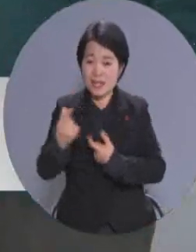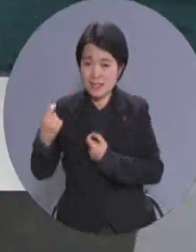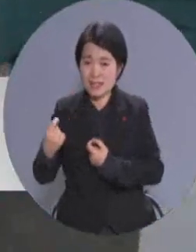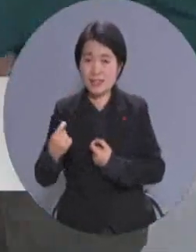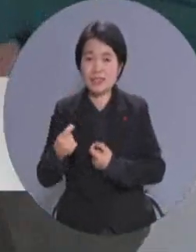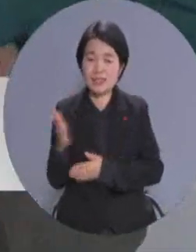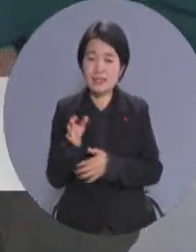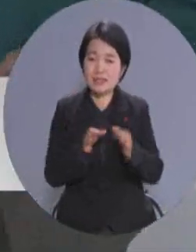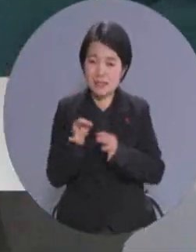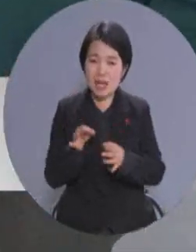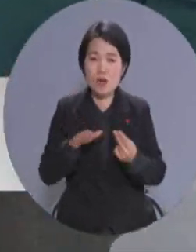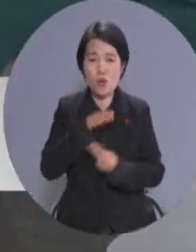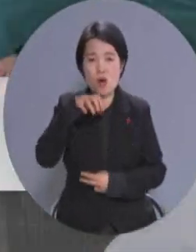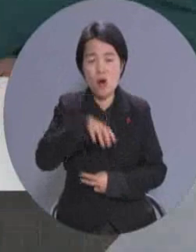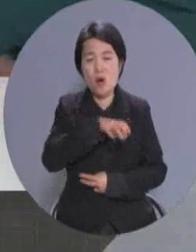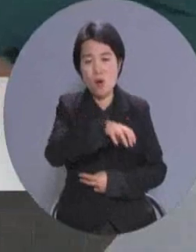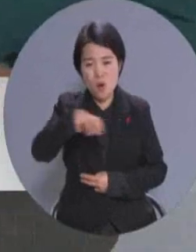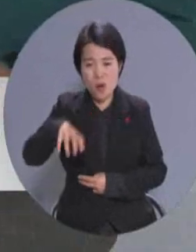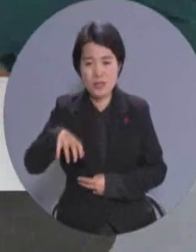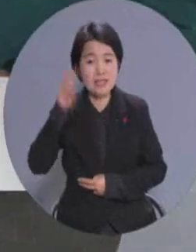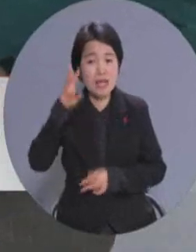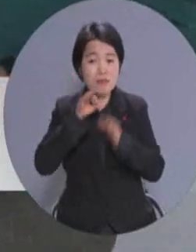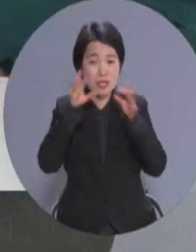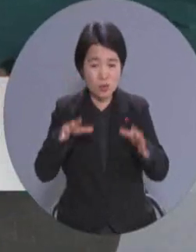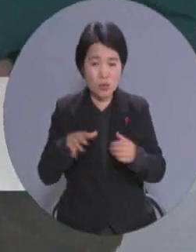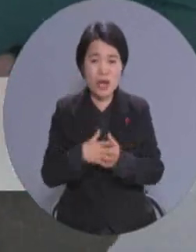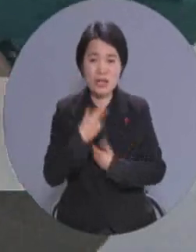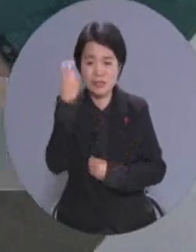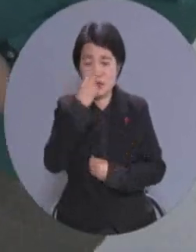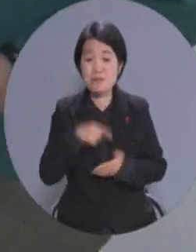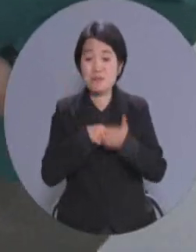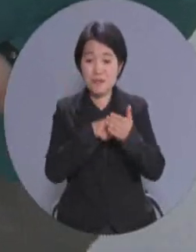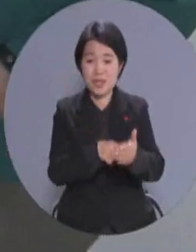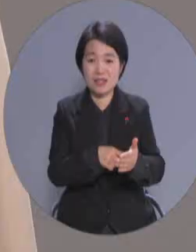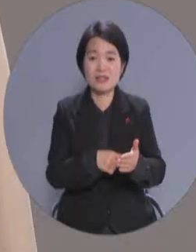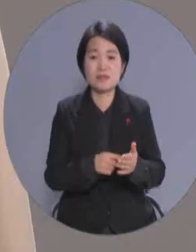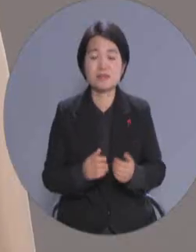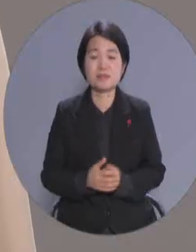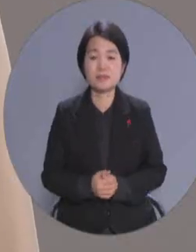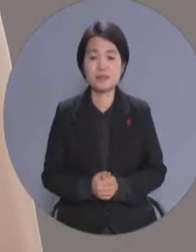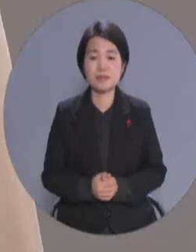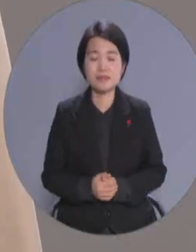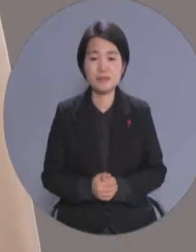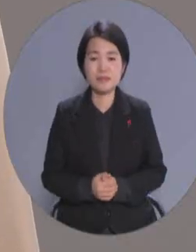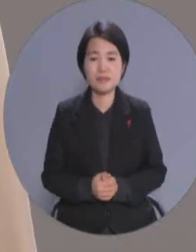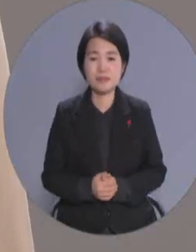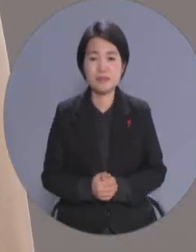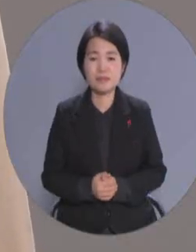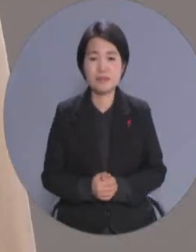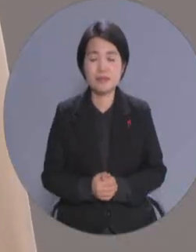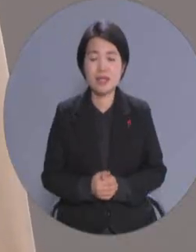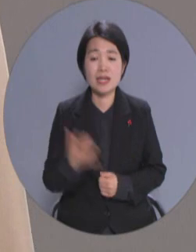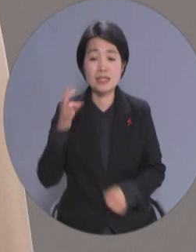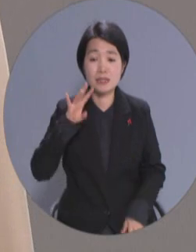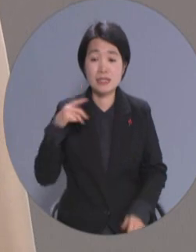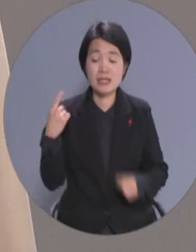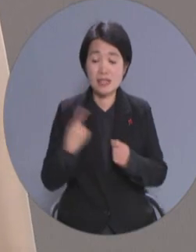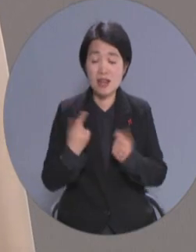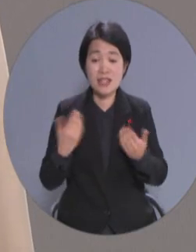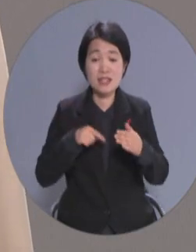수산시장과 요양원을 중심으로 사흘간 안전점 검을 버렸습니다 갑진년 새해 첫